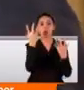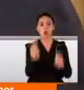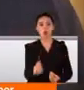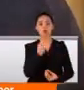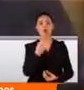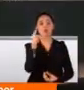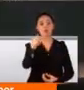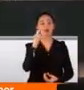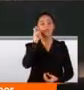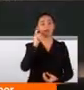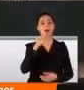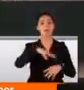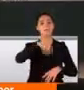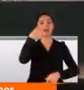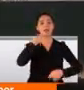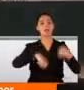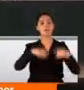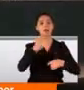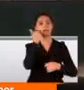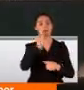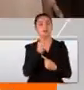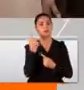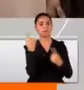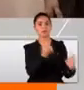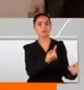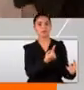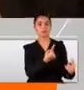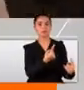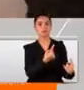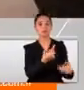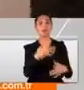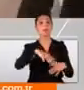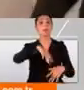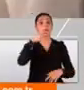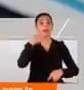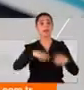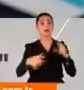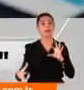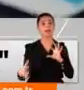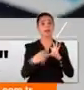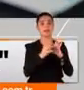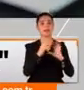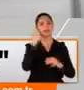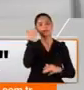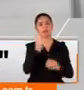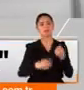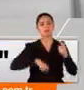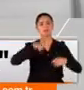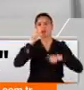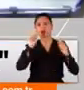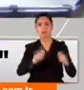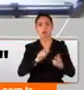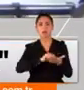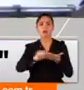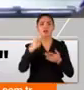iddia Merkez Bankası tarafından anında yalanlanmıştı. Kalktılar Merkez Bankası ile ilgili ciddi yalanlar uydurdular. Her